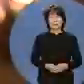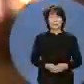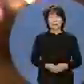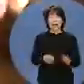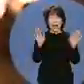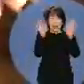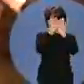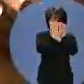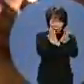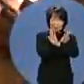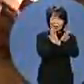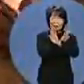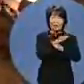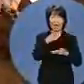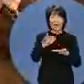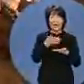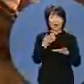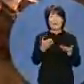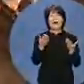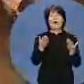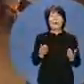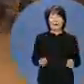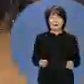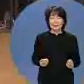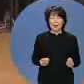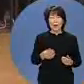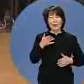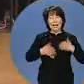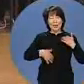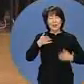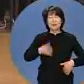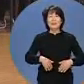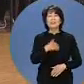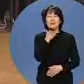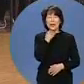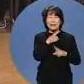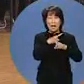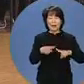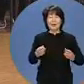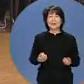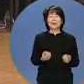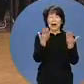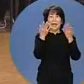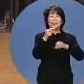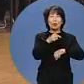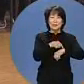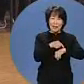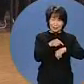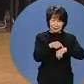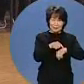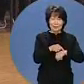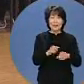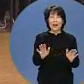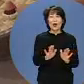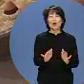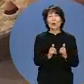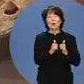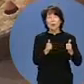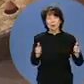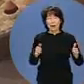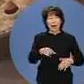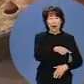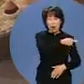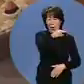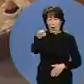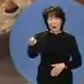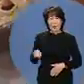そして夜、食事が終わるといよいよクリスマスパーティーの時間です。子どもたちは